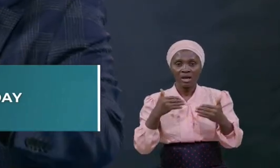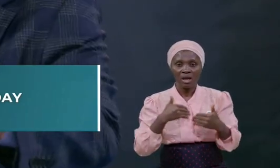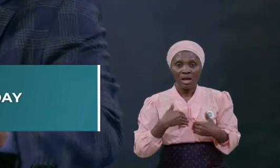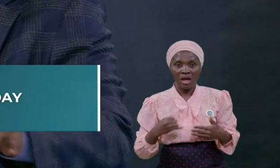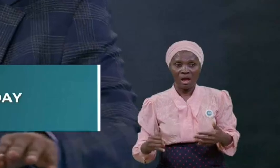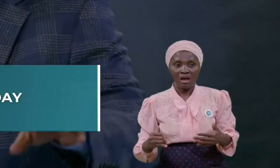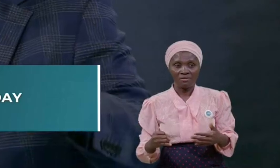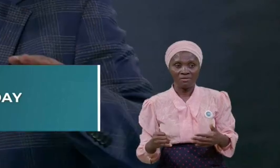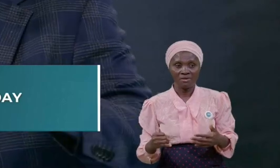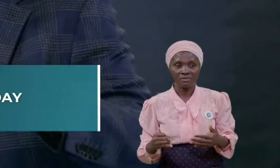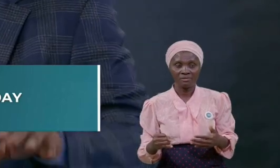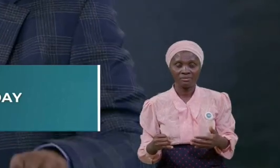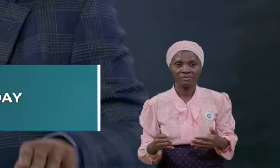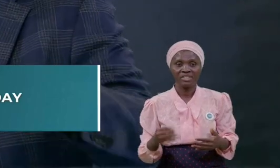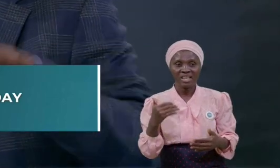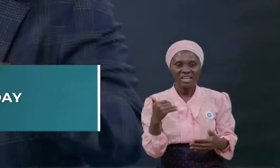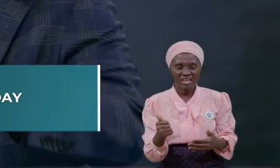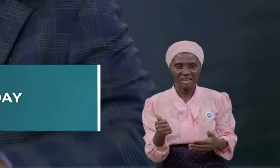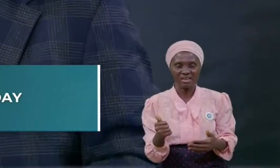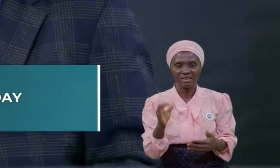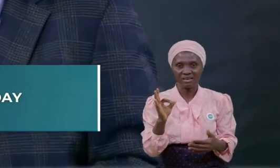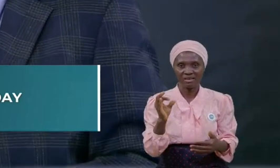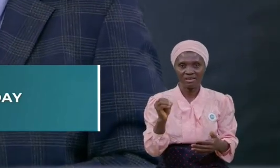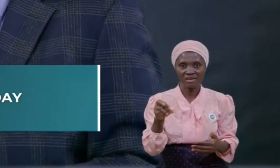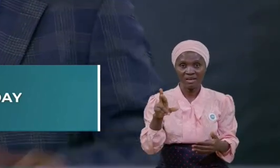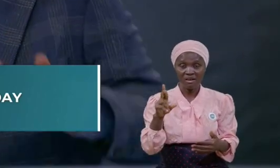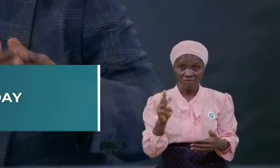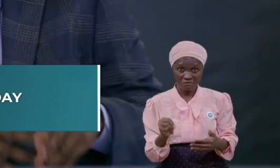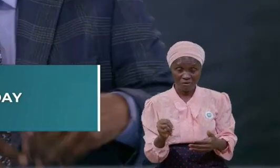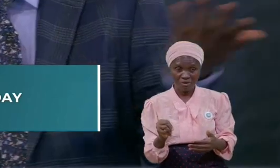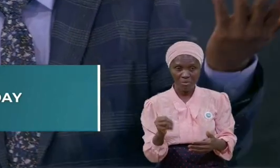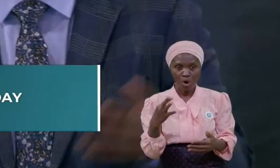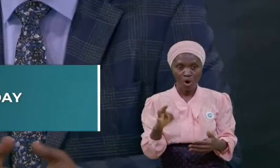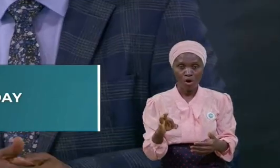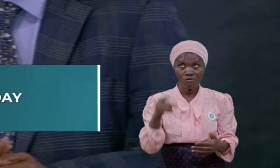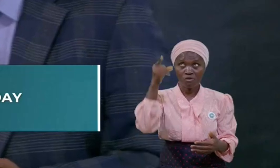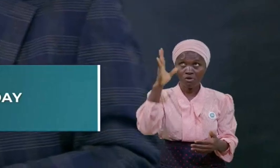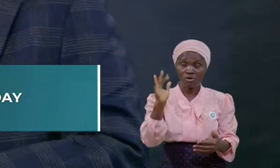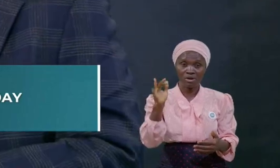Ayant l'apparence de la piété, mais reniant ce qui en fait la force.